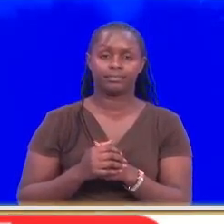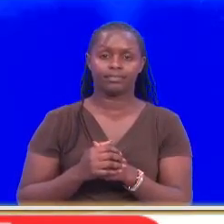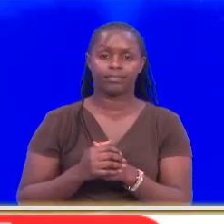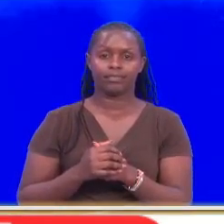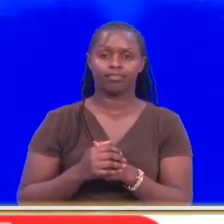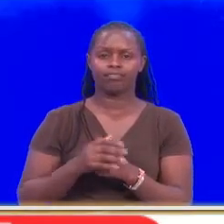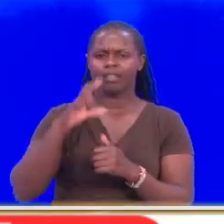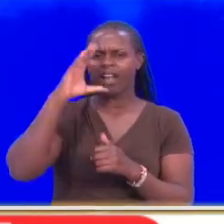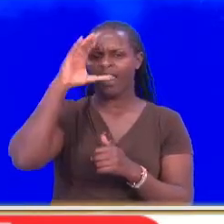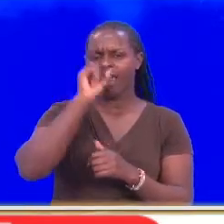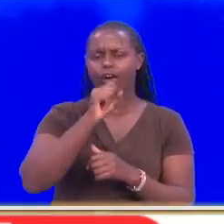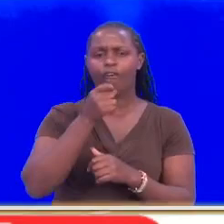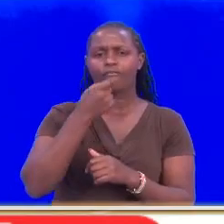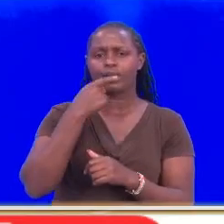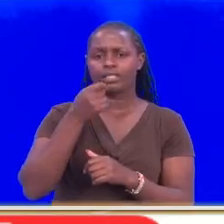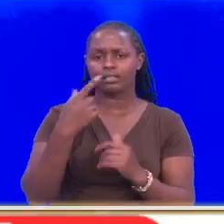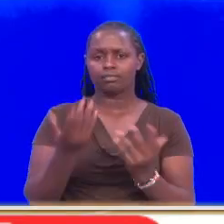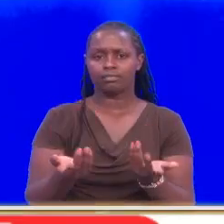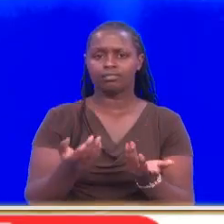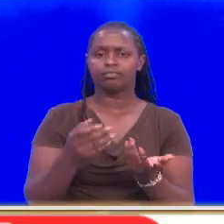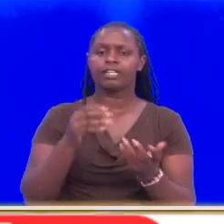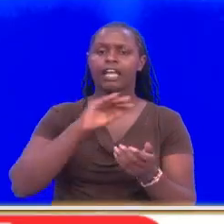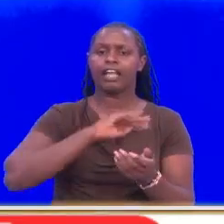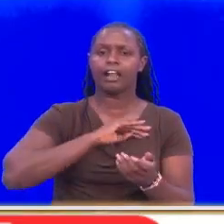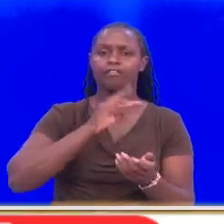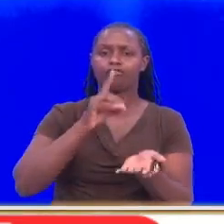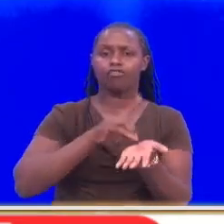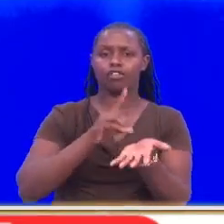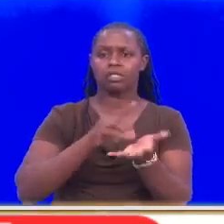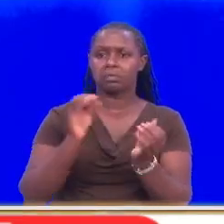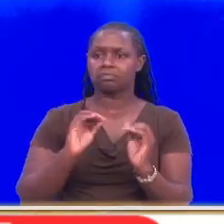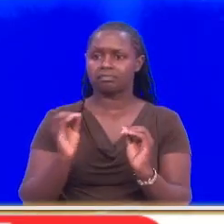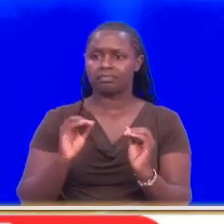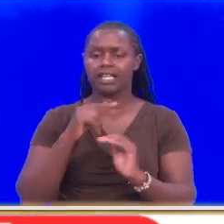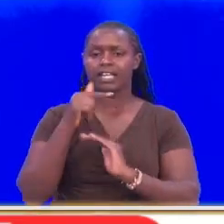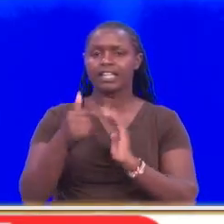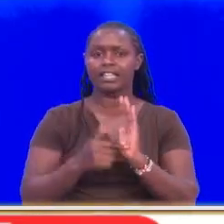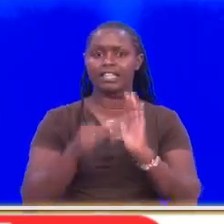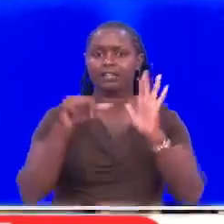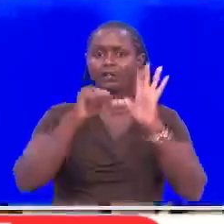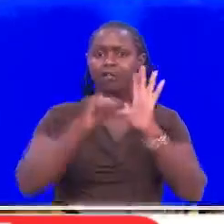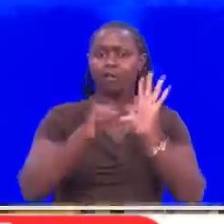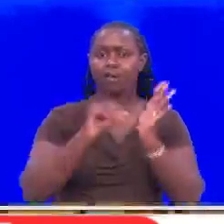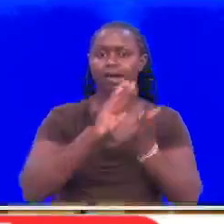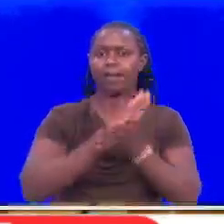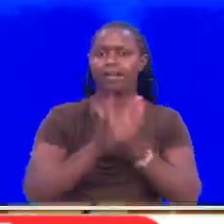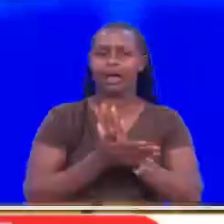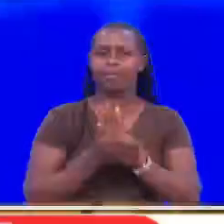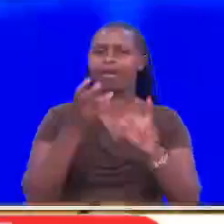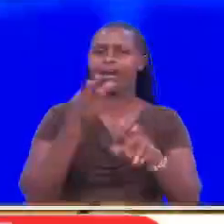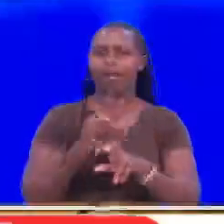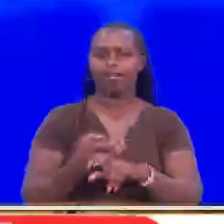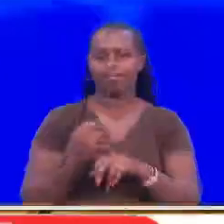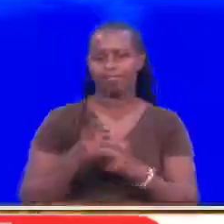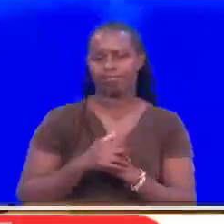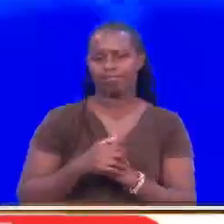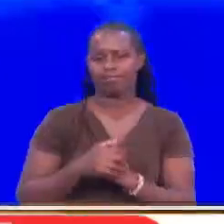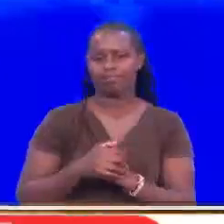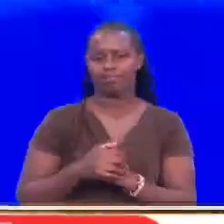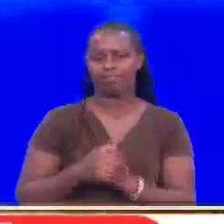ukosefu wa madawa, ukosefu wa madakitari, hili tatizo limekuwa ni sugu. Sisi wa mama wa Tana